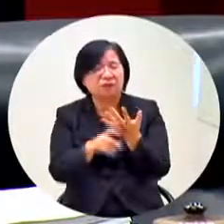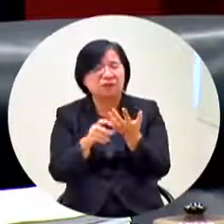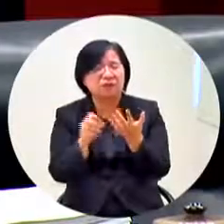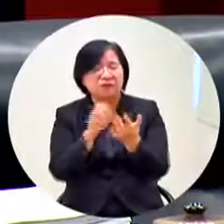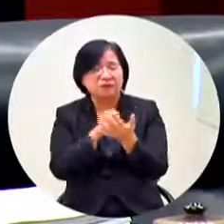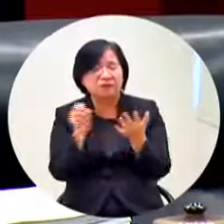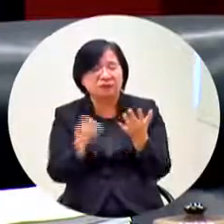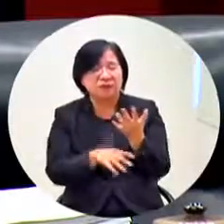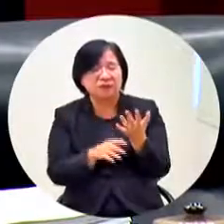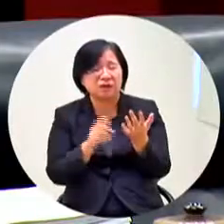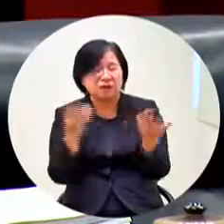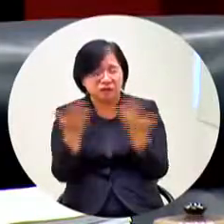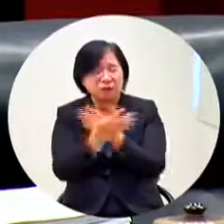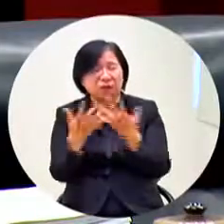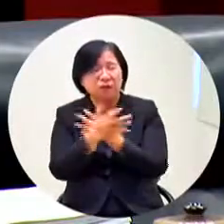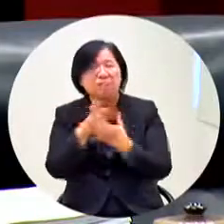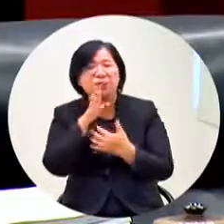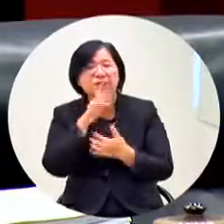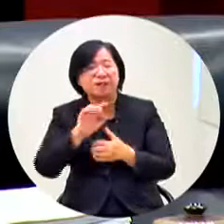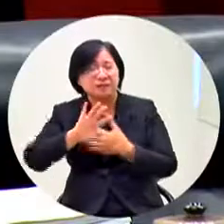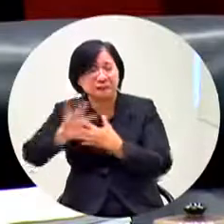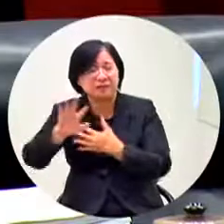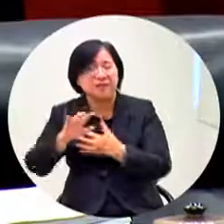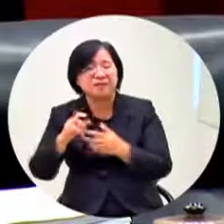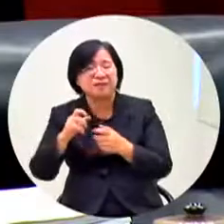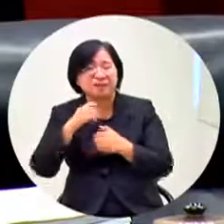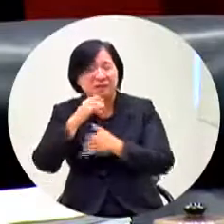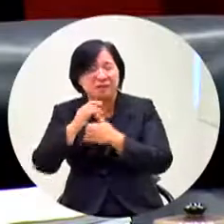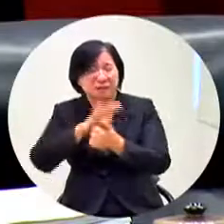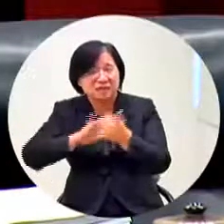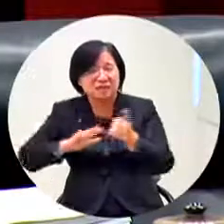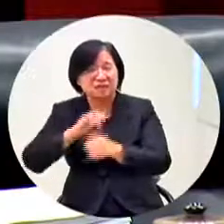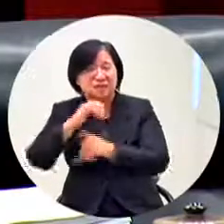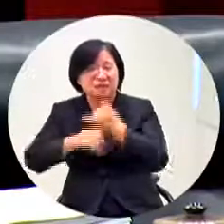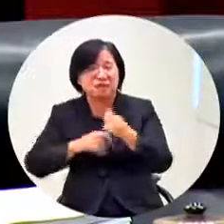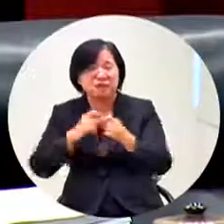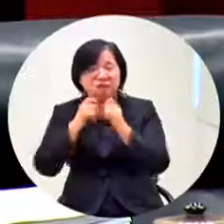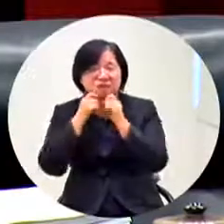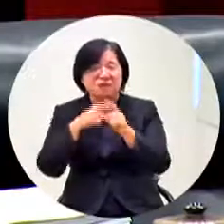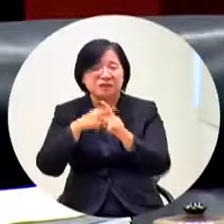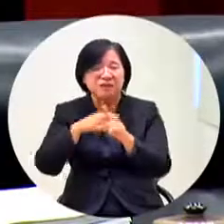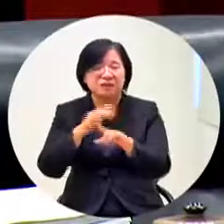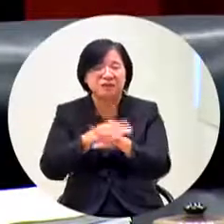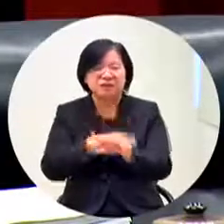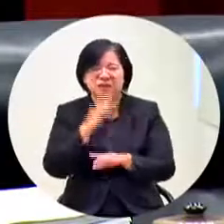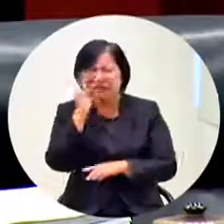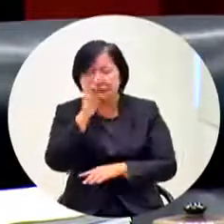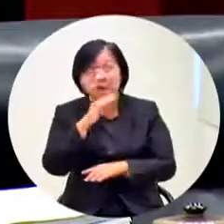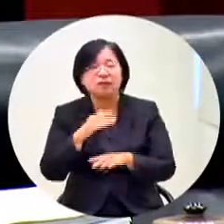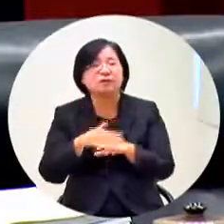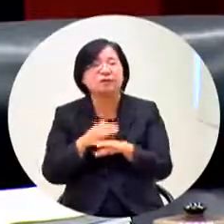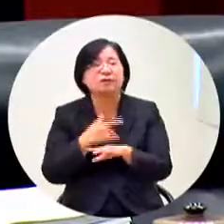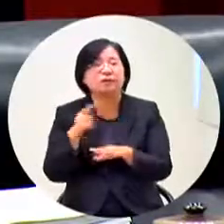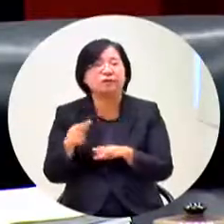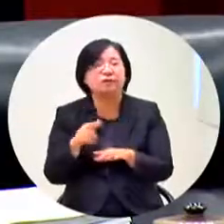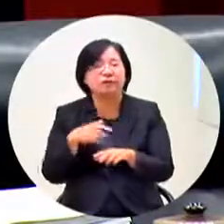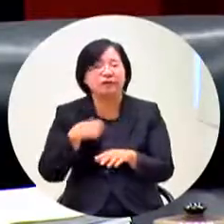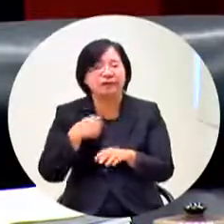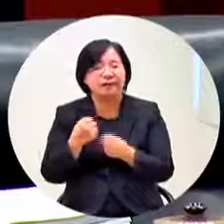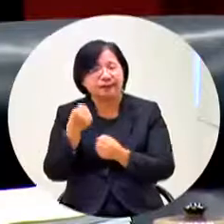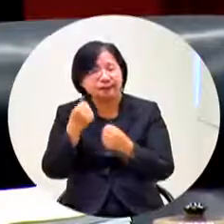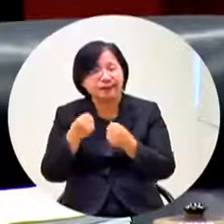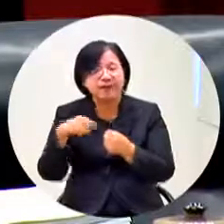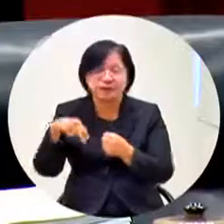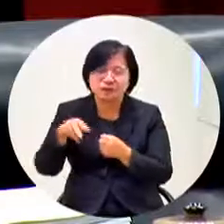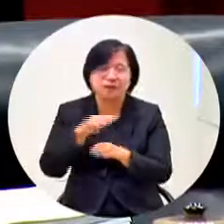影响到我们的生活品质，而且不会去影响到居民的那个恶臭啦，或者是行人安全，一样可以更换树